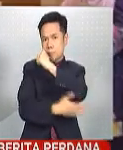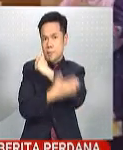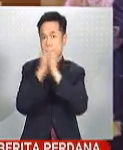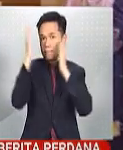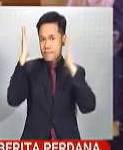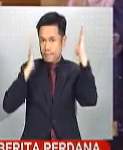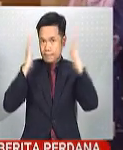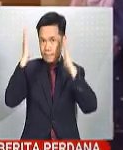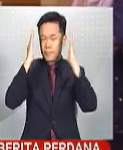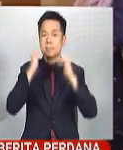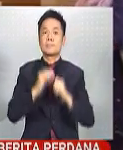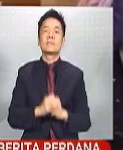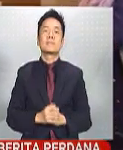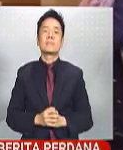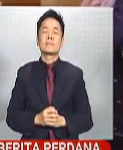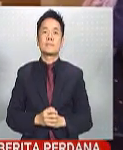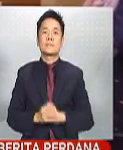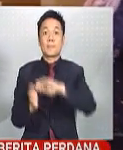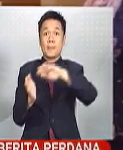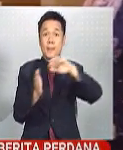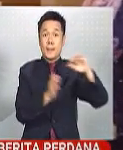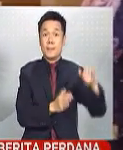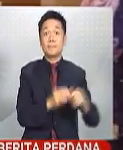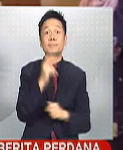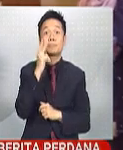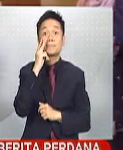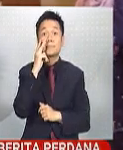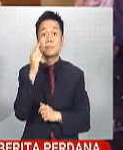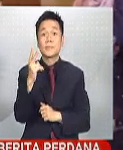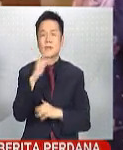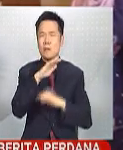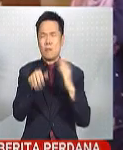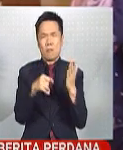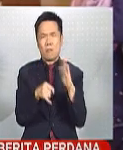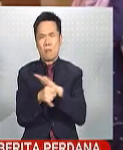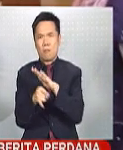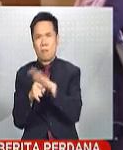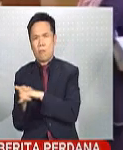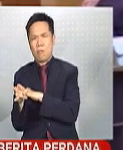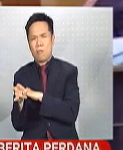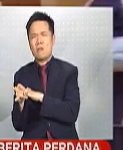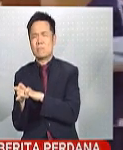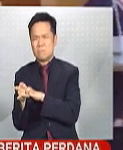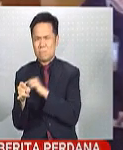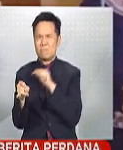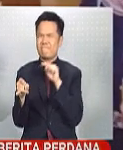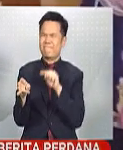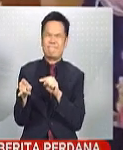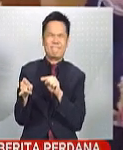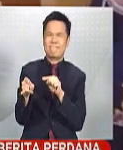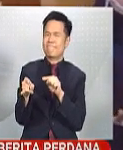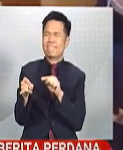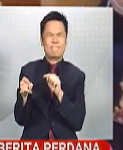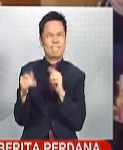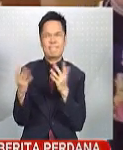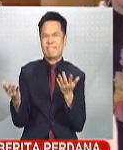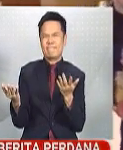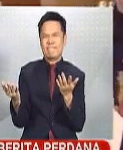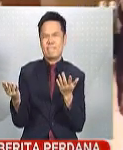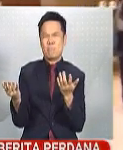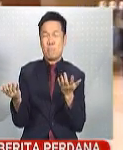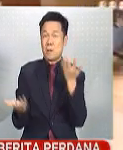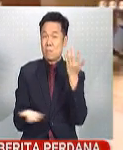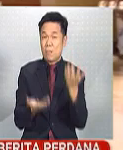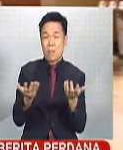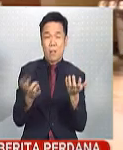dan mempertahankan perlembagaannya. Bila kita lihat misalnya saya kata tadi fitnah dan sebagainya, ini telah tentu akan menyebabkan tidak